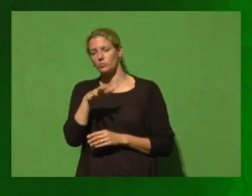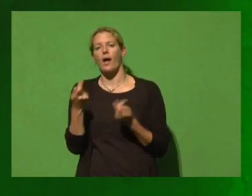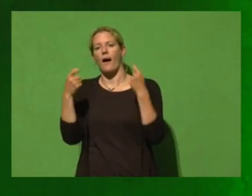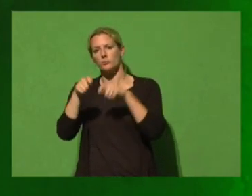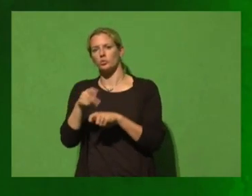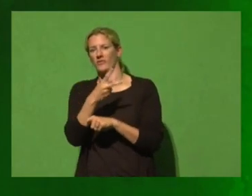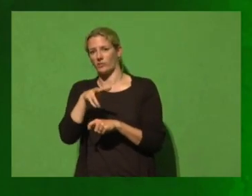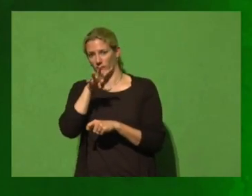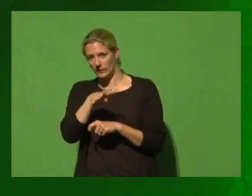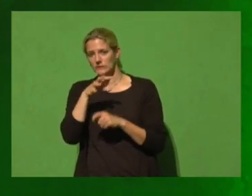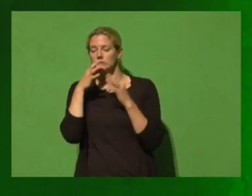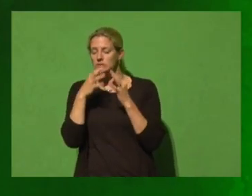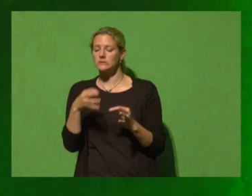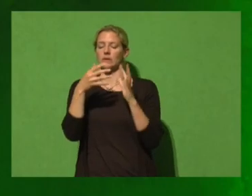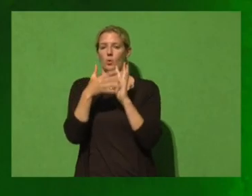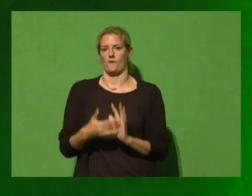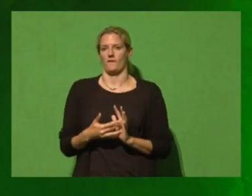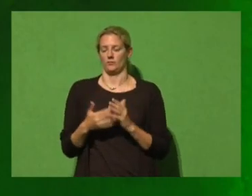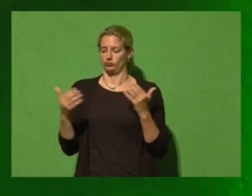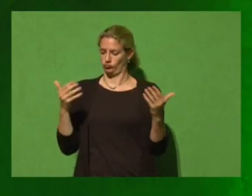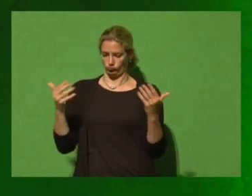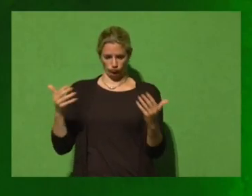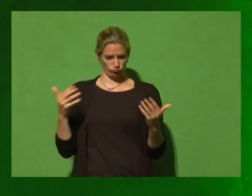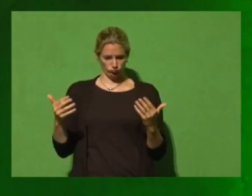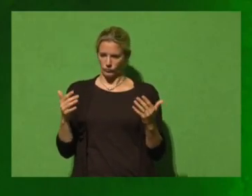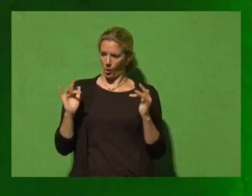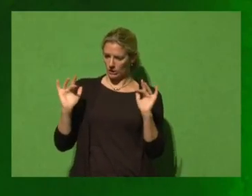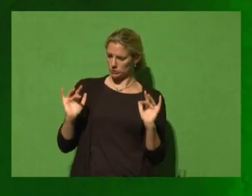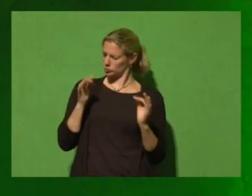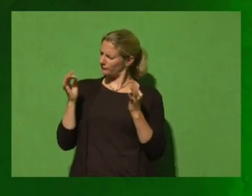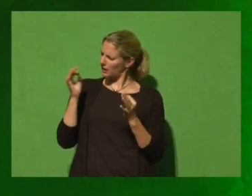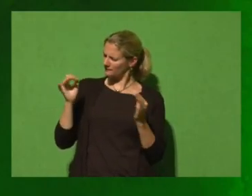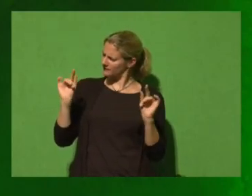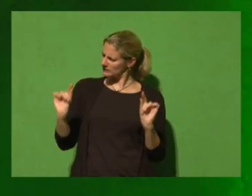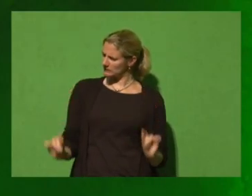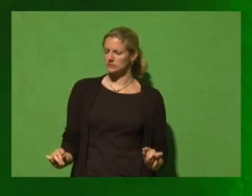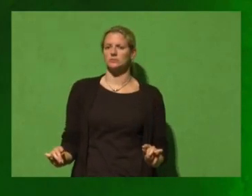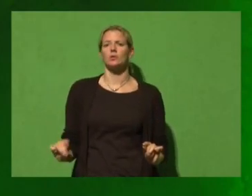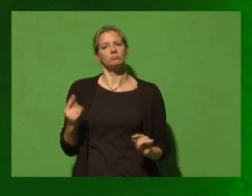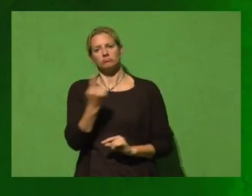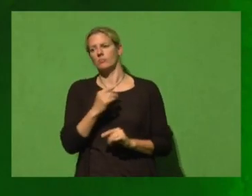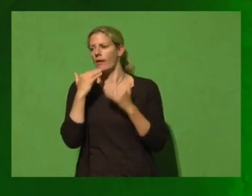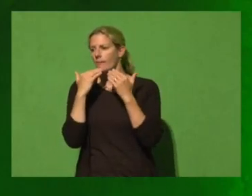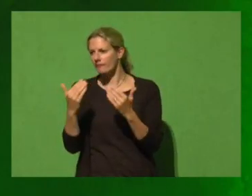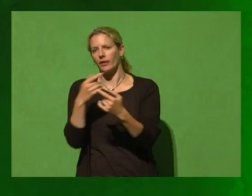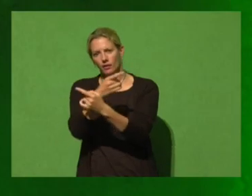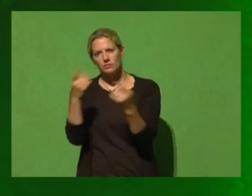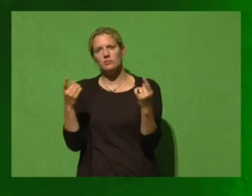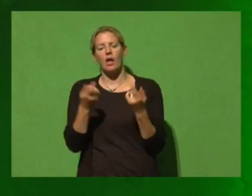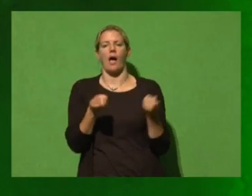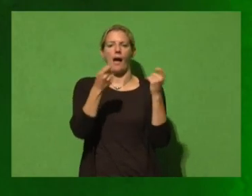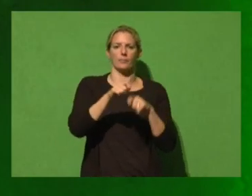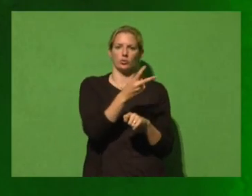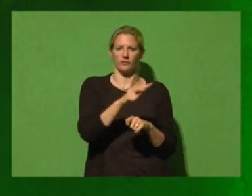2014 eingehend geprüft und auch kritisch hinterfragt. Und wir empfehlen euch, den Abschluss 2014